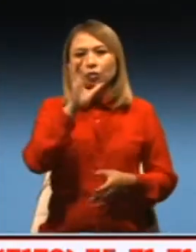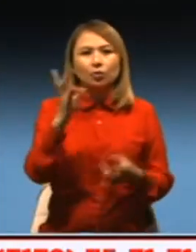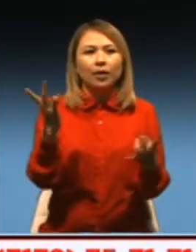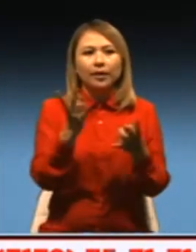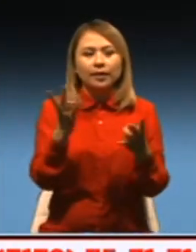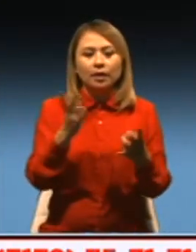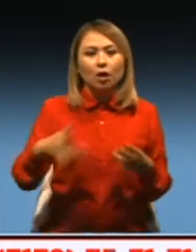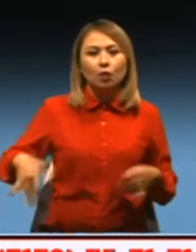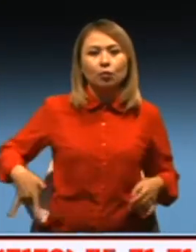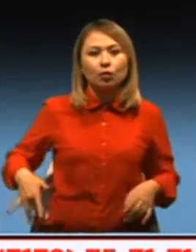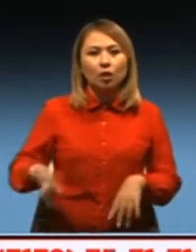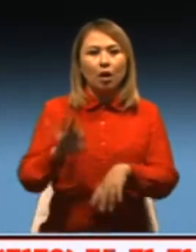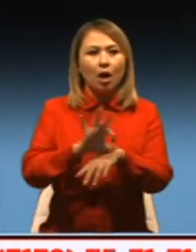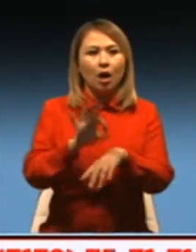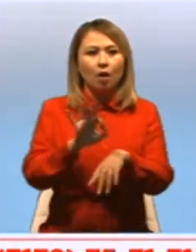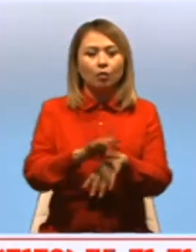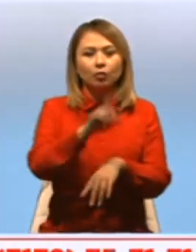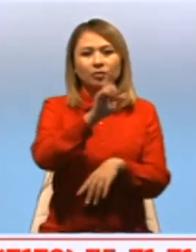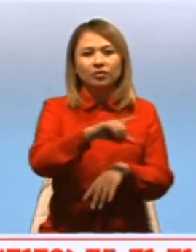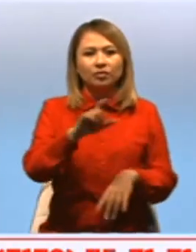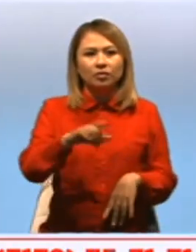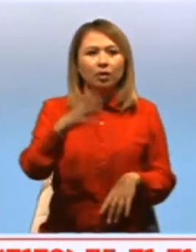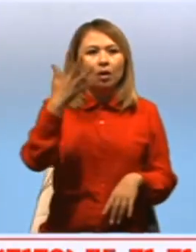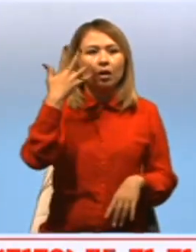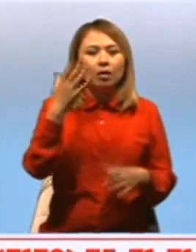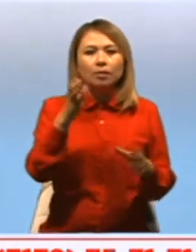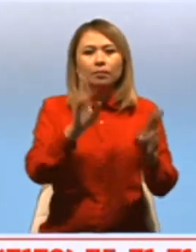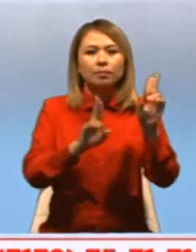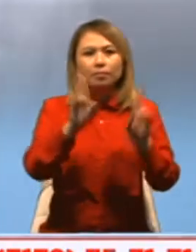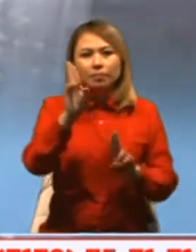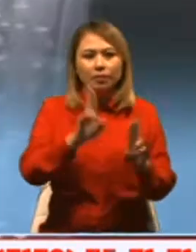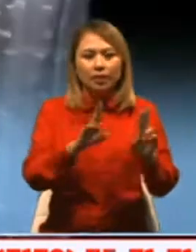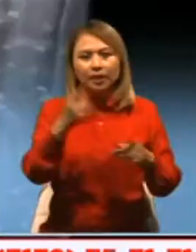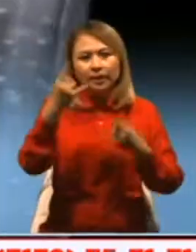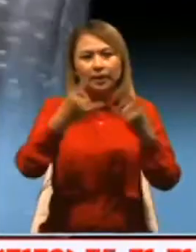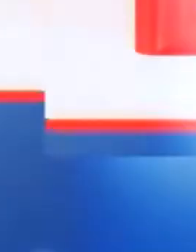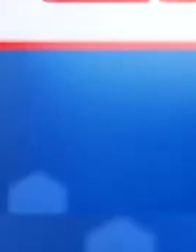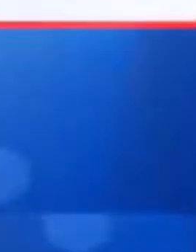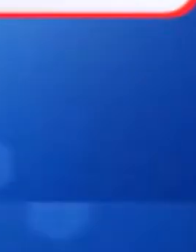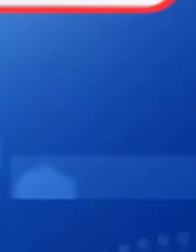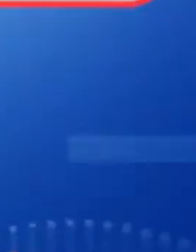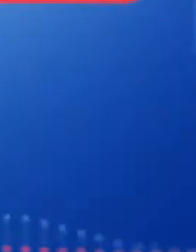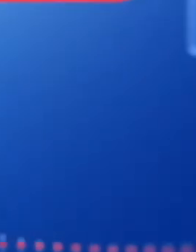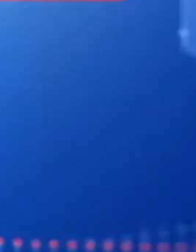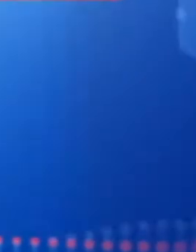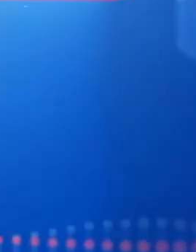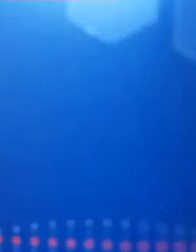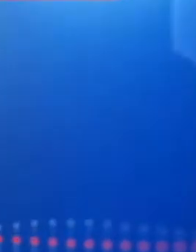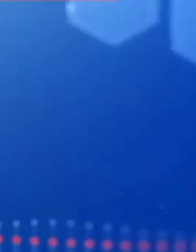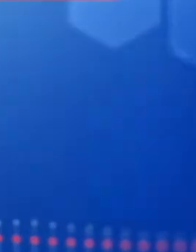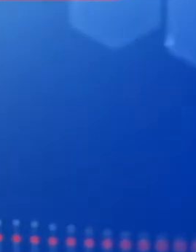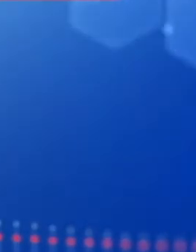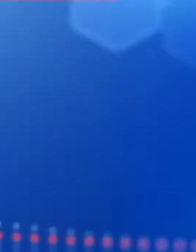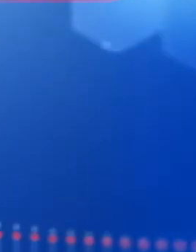Ал бүйрек аурулары бар науқастар суды қалай ішу керек? Теледәрігерлер айтады.